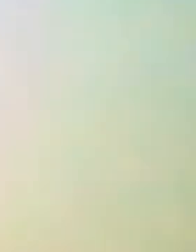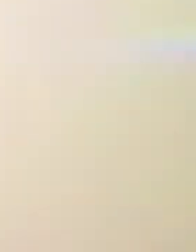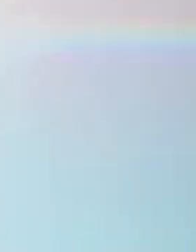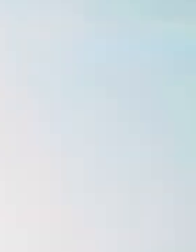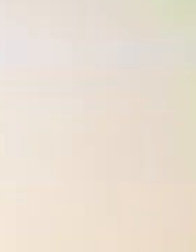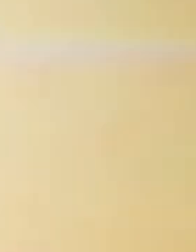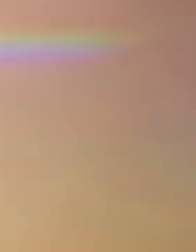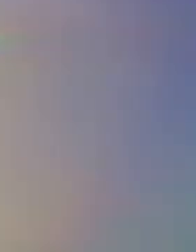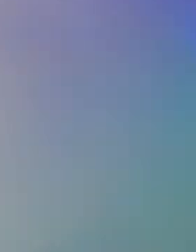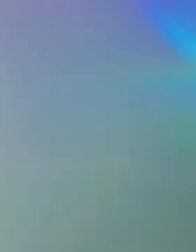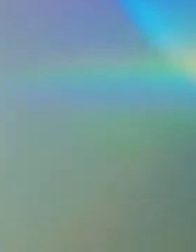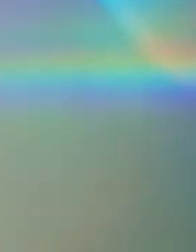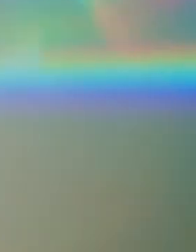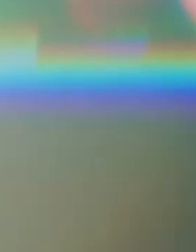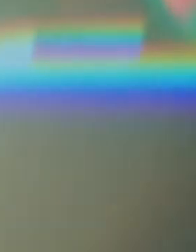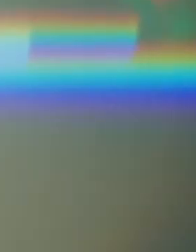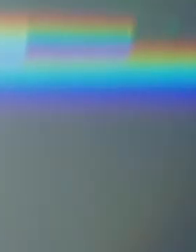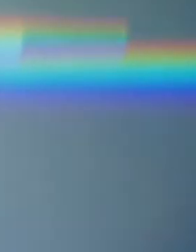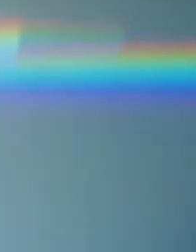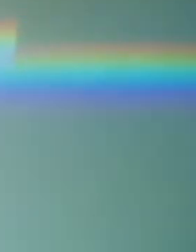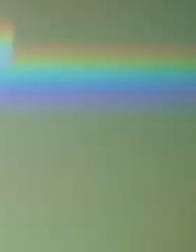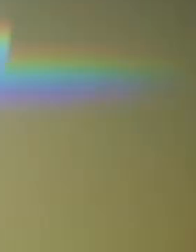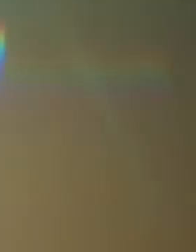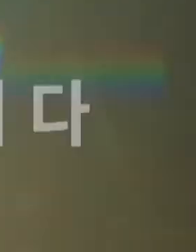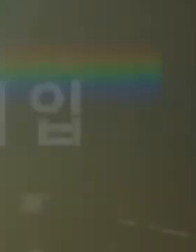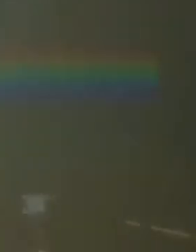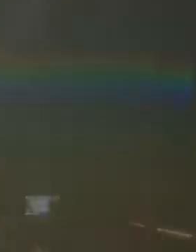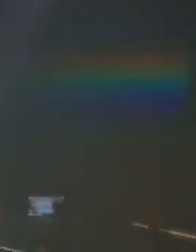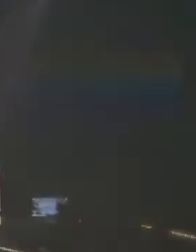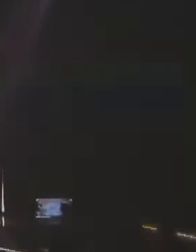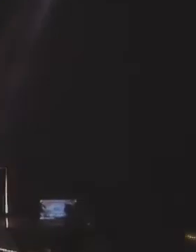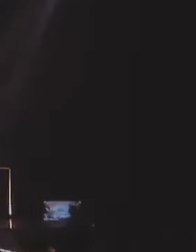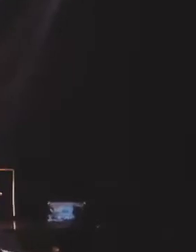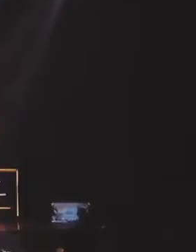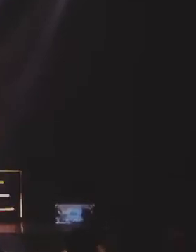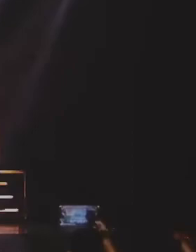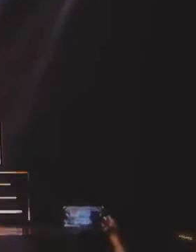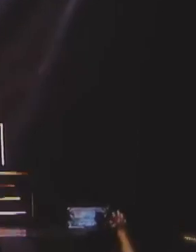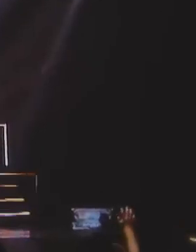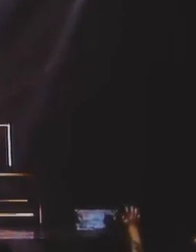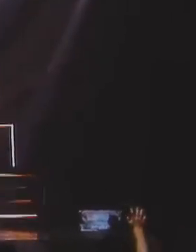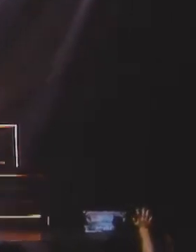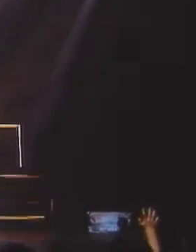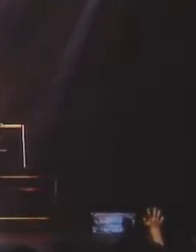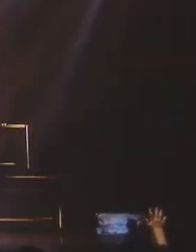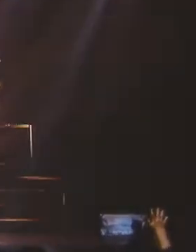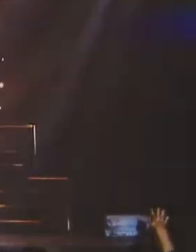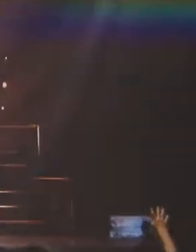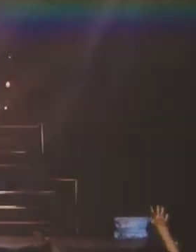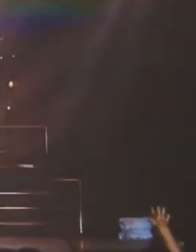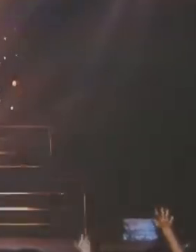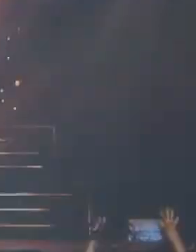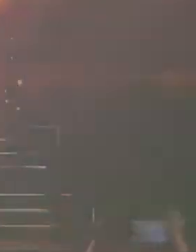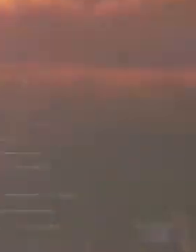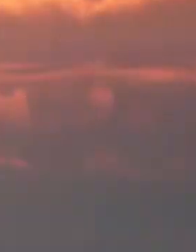이제 다시 무릎 꿇을 때입니다. 기도 성령 운동으로 뜨겁게 일어날